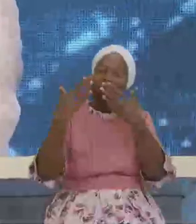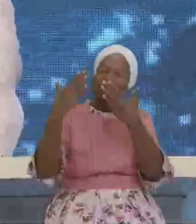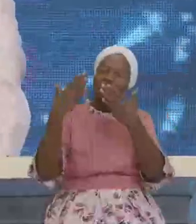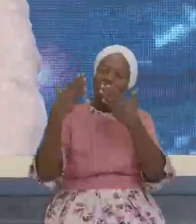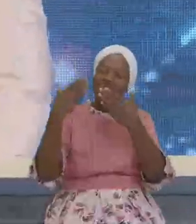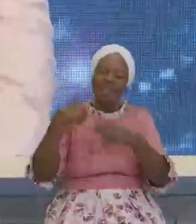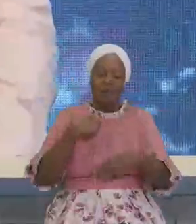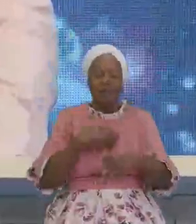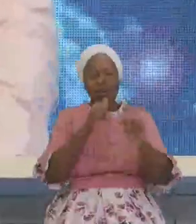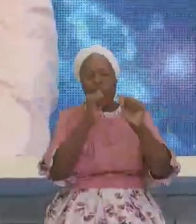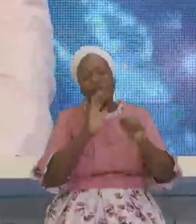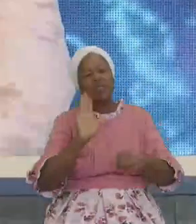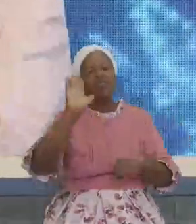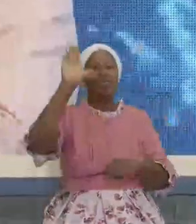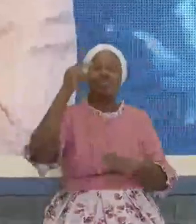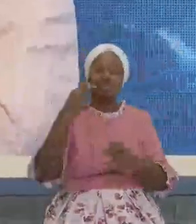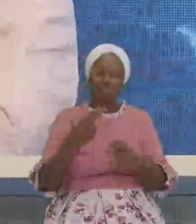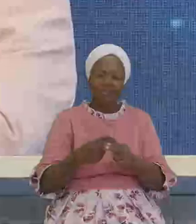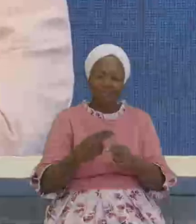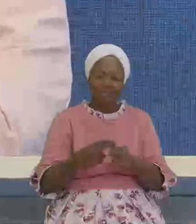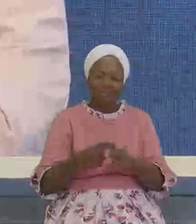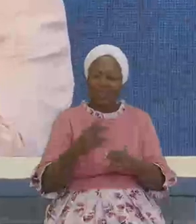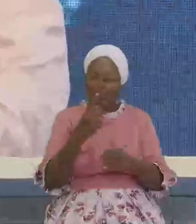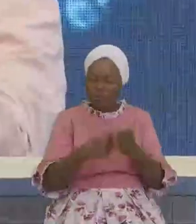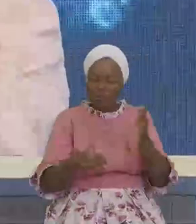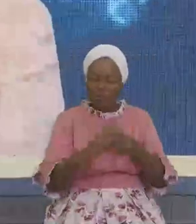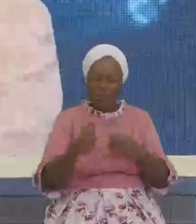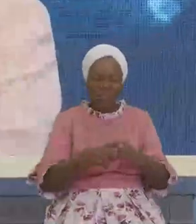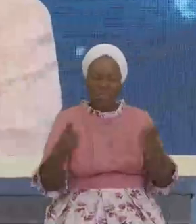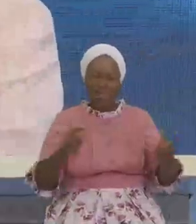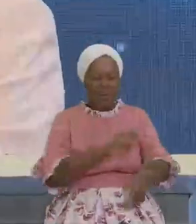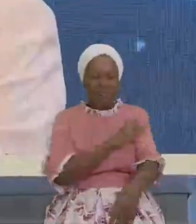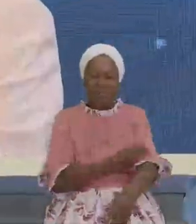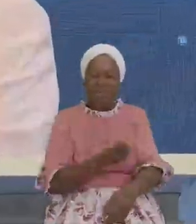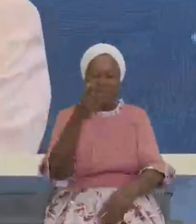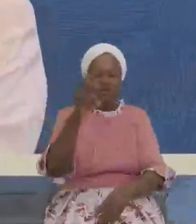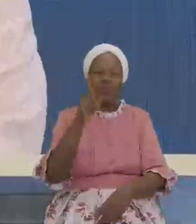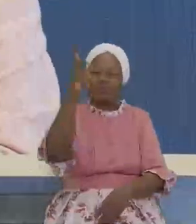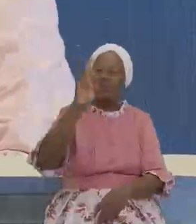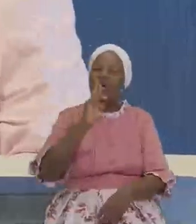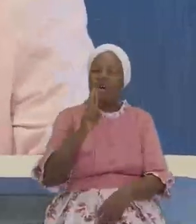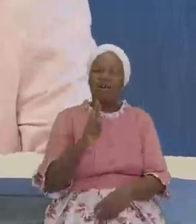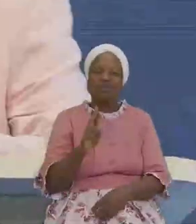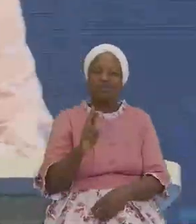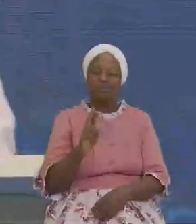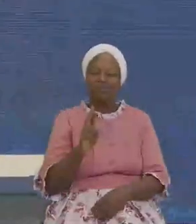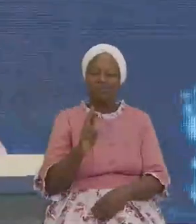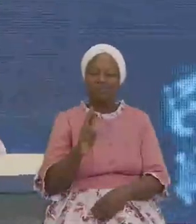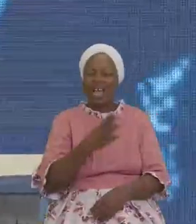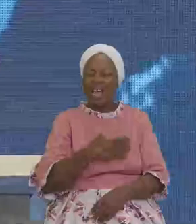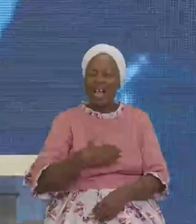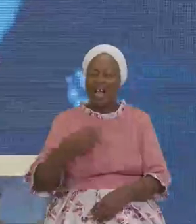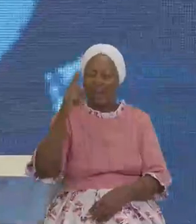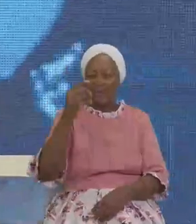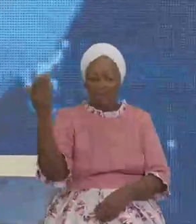Père, nous te remercions. Nous bénissons ton nom. Oh, quel grand Dieu